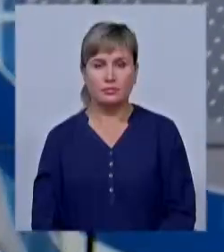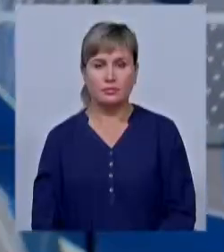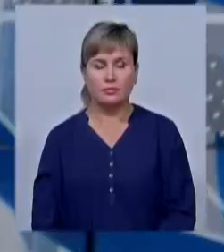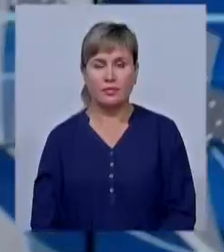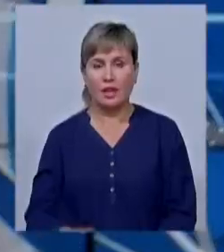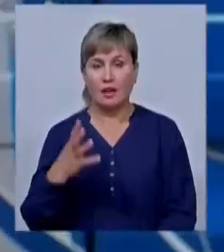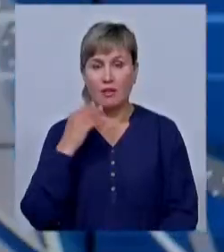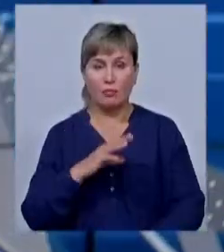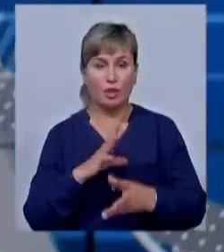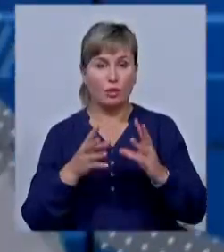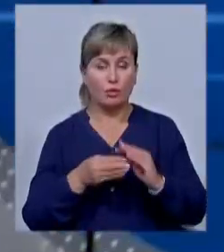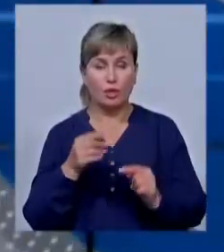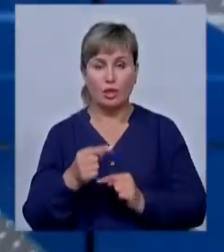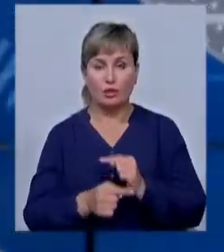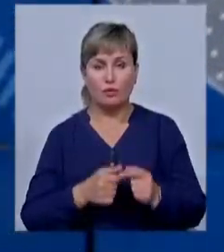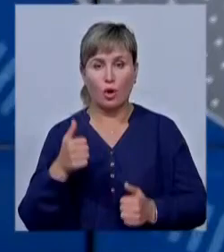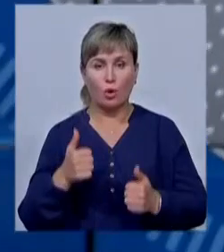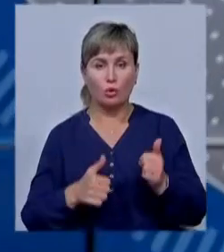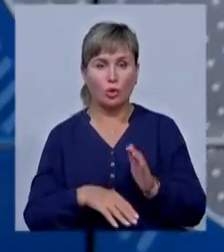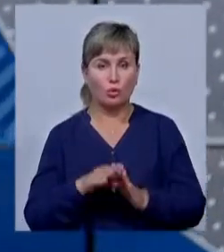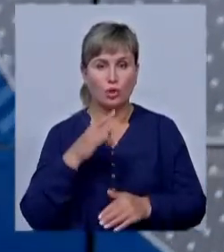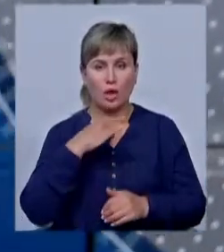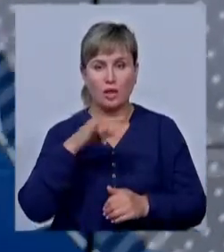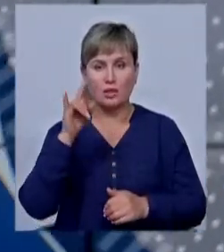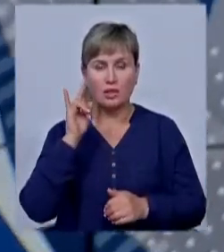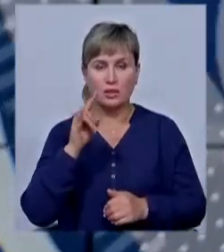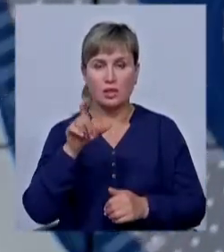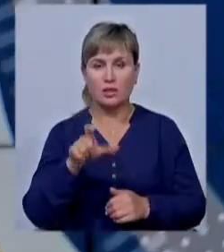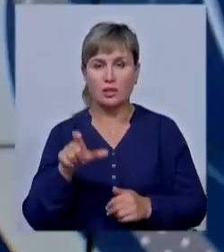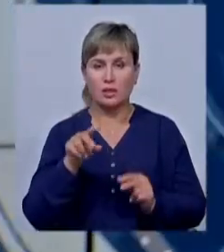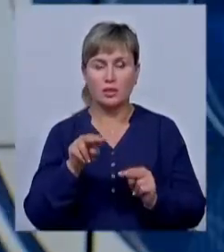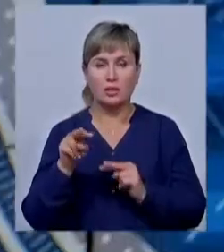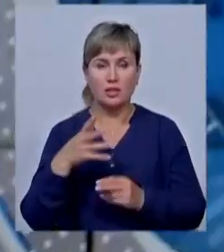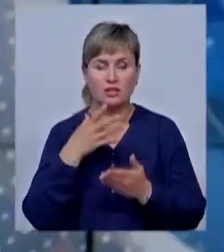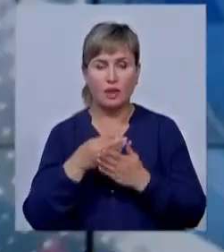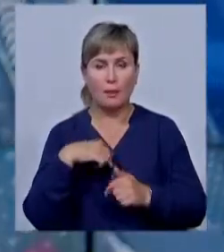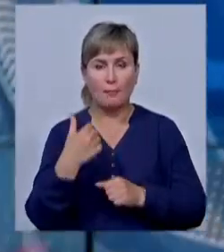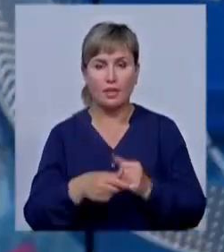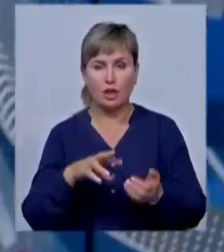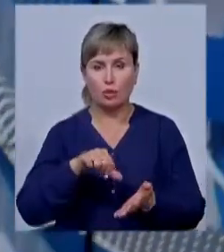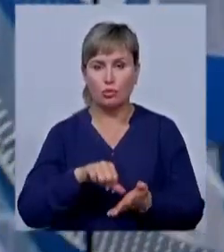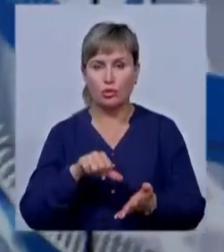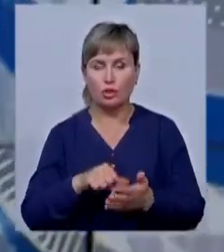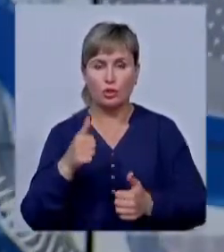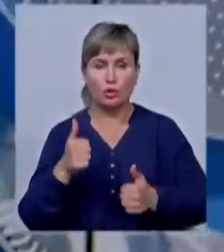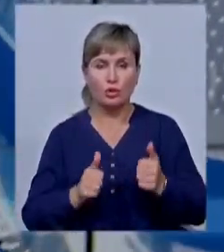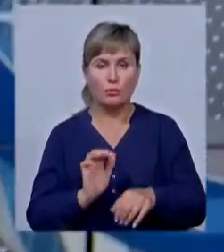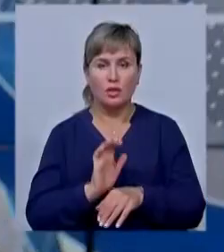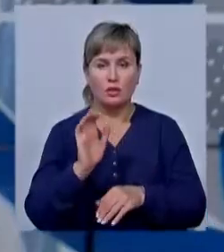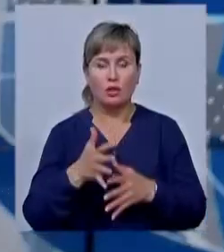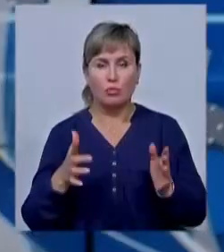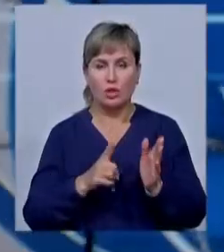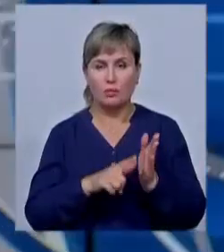В Алматы подвели итоги традиционного конкурса «Лучший казахстанский детектив». Свои авторские материалы для участия в конкурсе прислали более